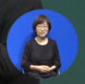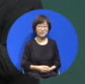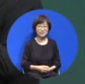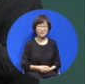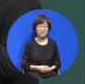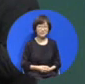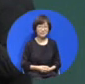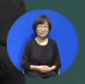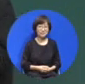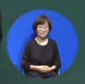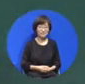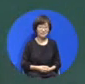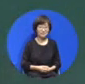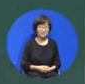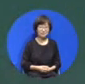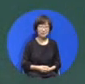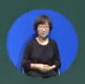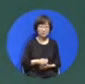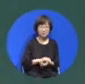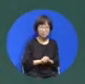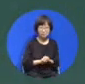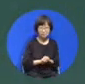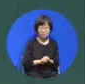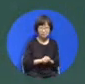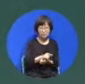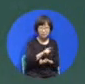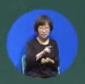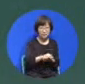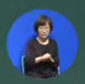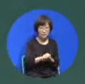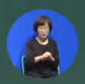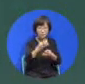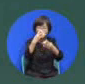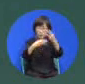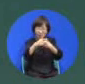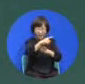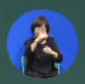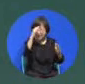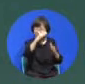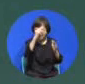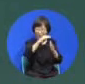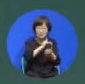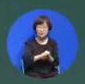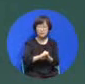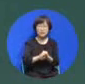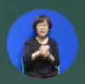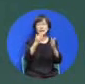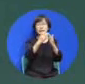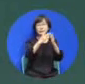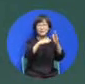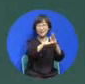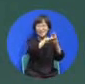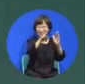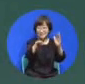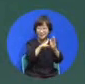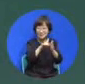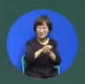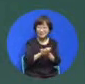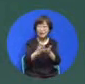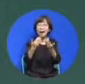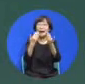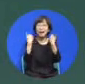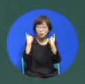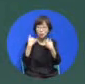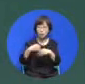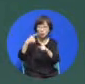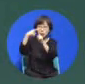young adults can really gain strength. 이 렘넌트들은 가정 생활, 학교 생활, 교회 생활 다 달라요. For our remnants,